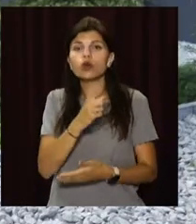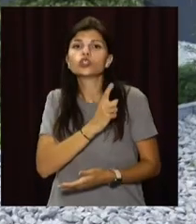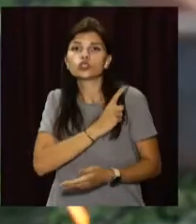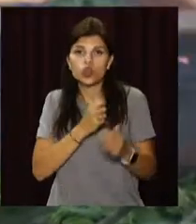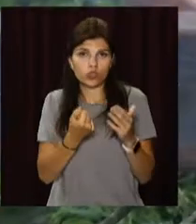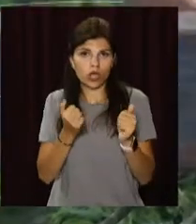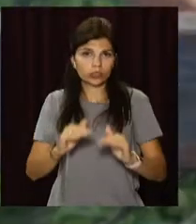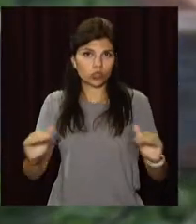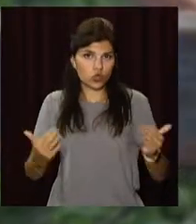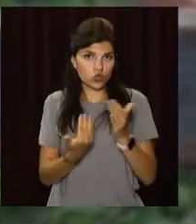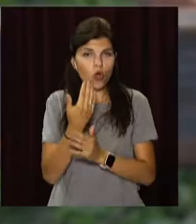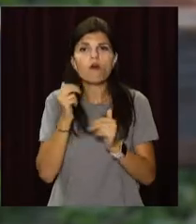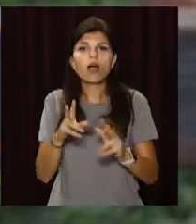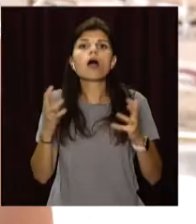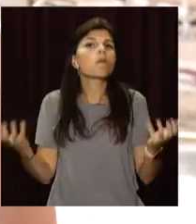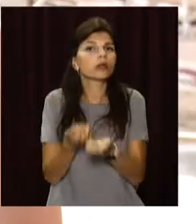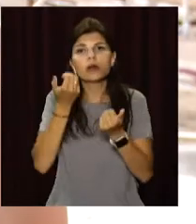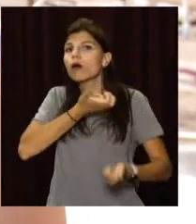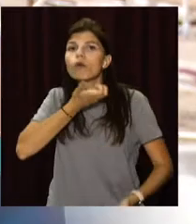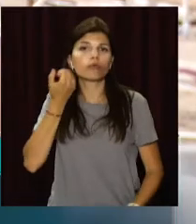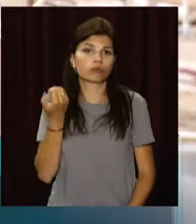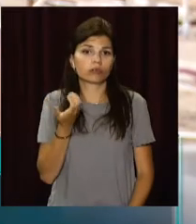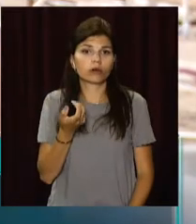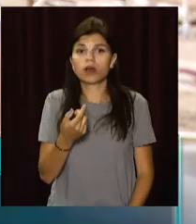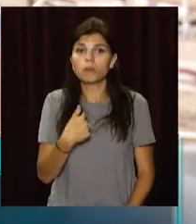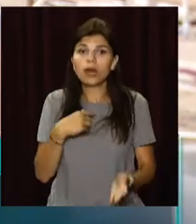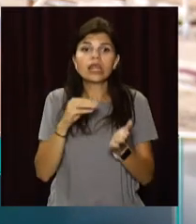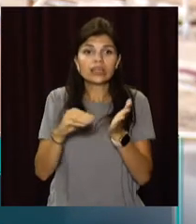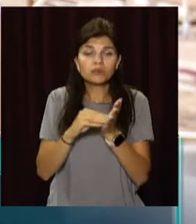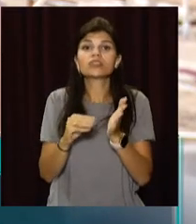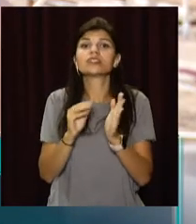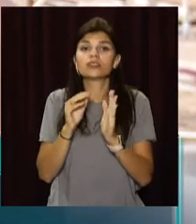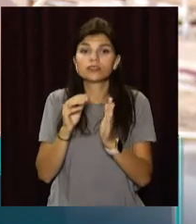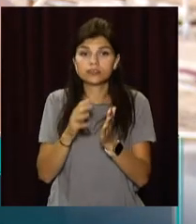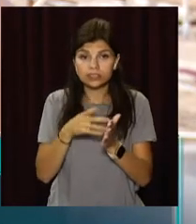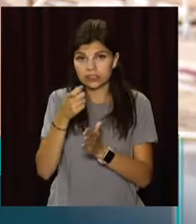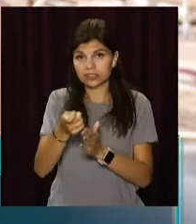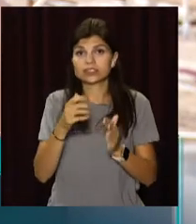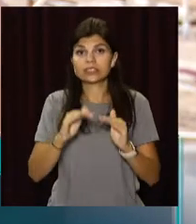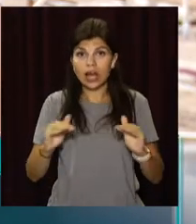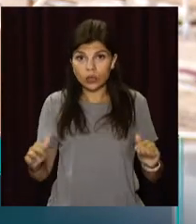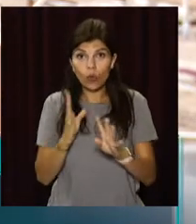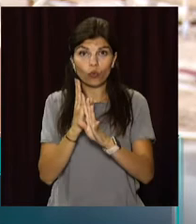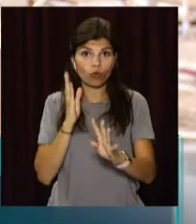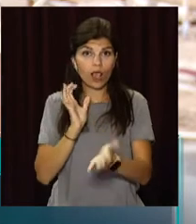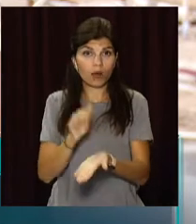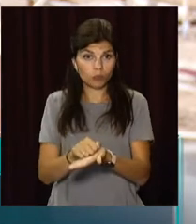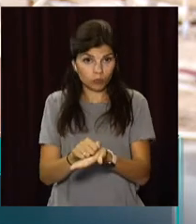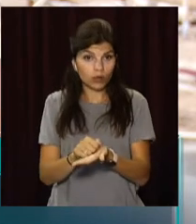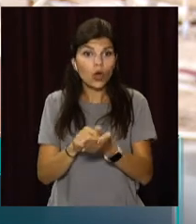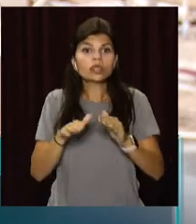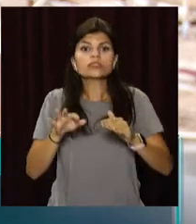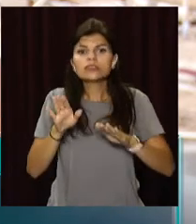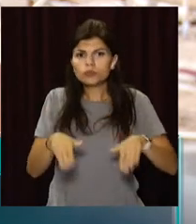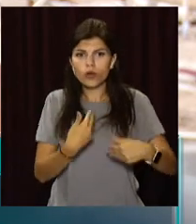чекають на новий дитсадок, як на порятунок. Не втиснулися. Ми написали заяву на садочок одразу